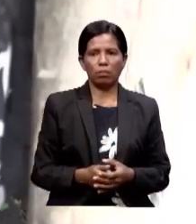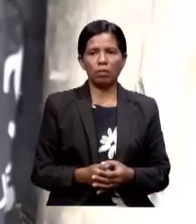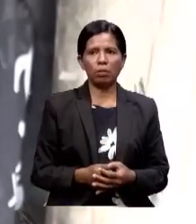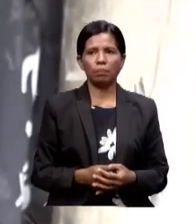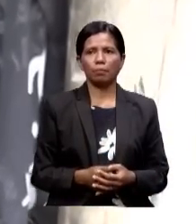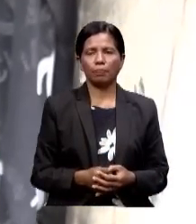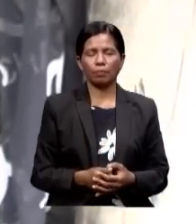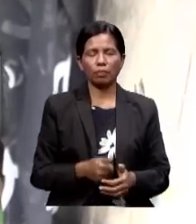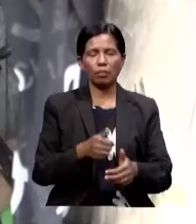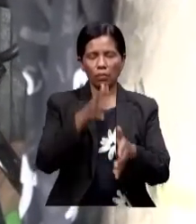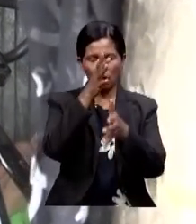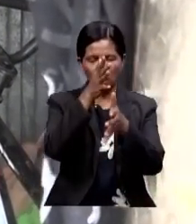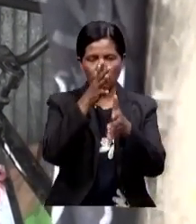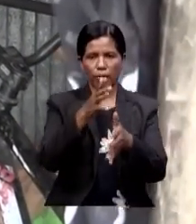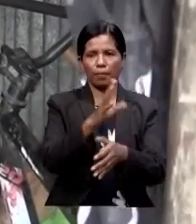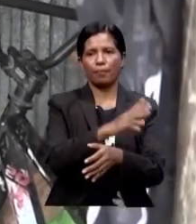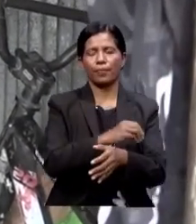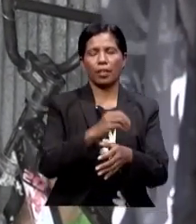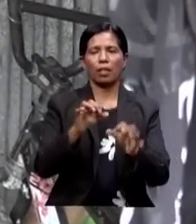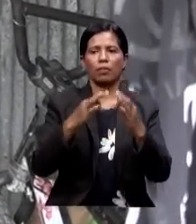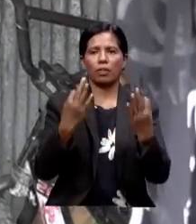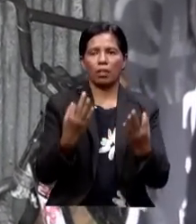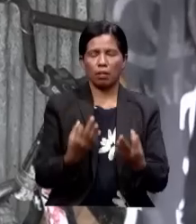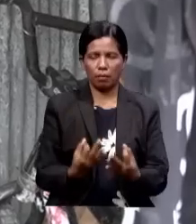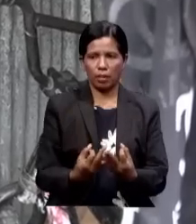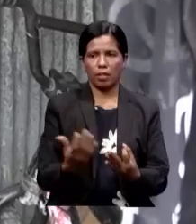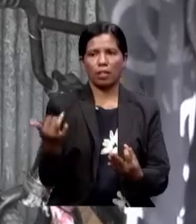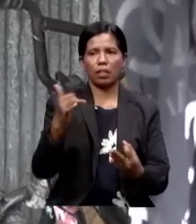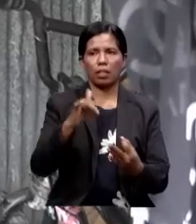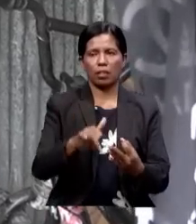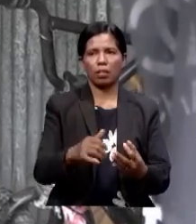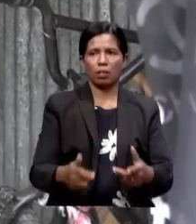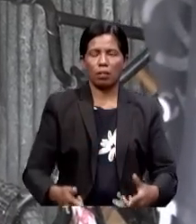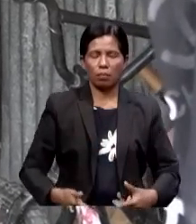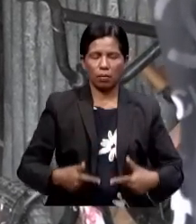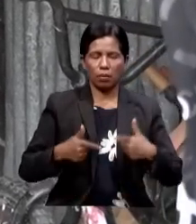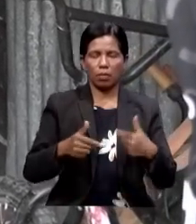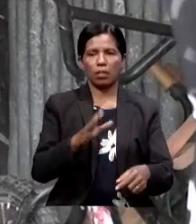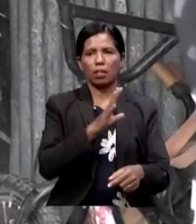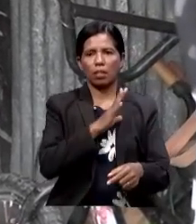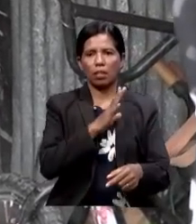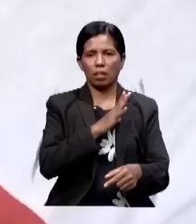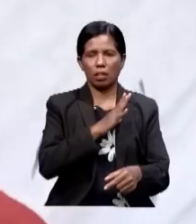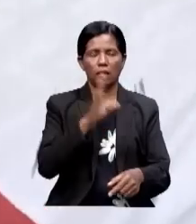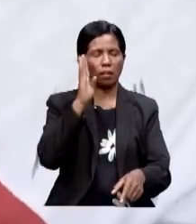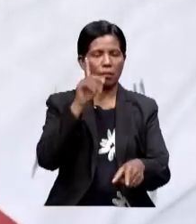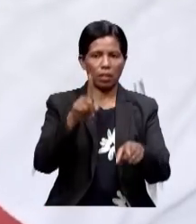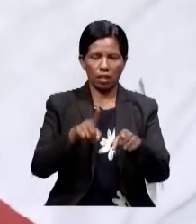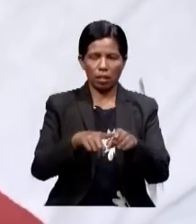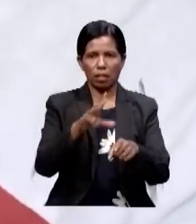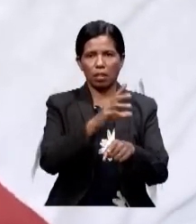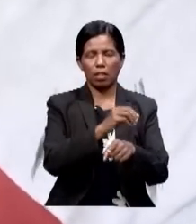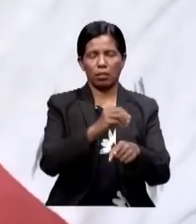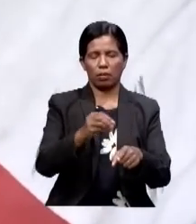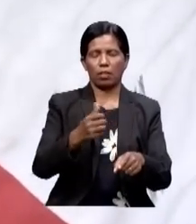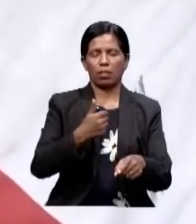tuira avo Martinho durante ne familia faluk ne Morris depende det banye bingaling no mos banye